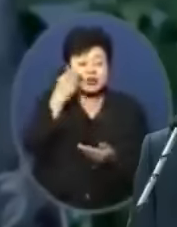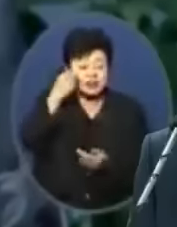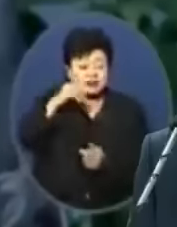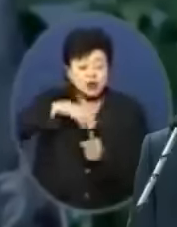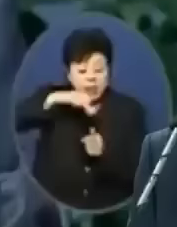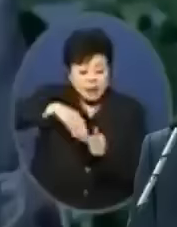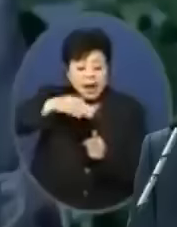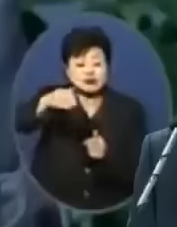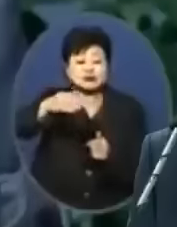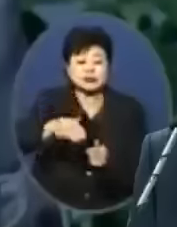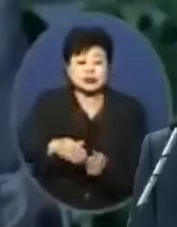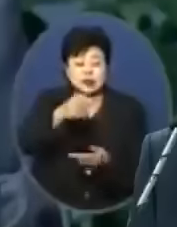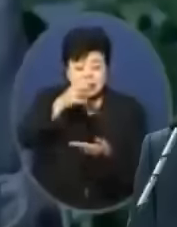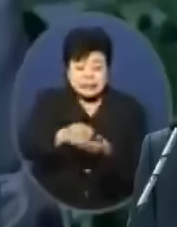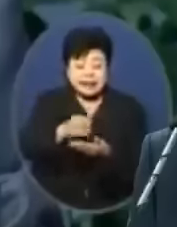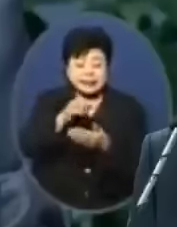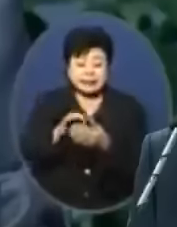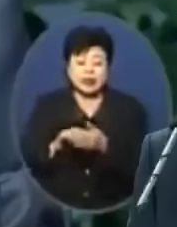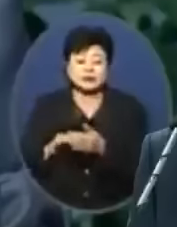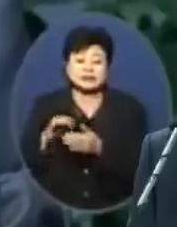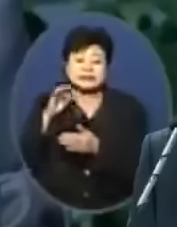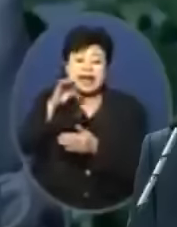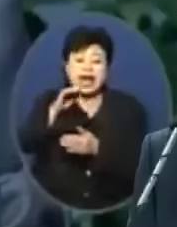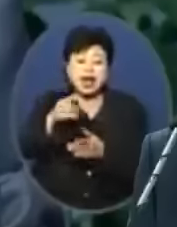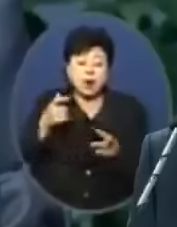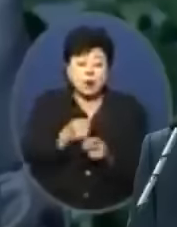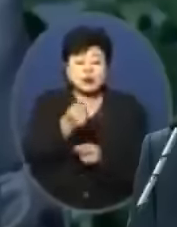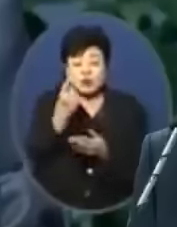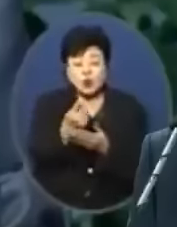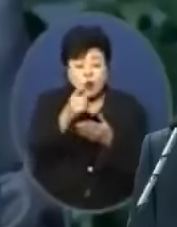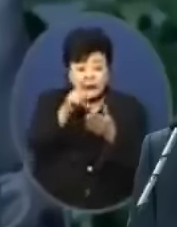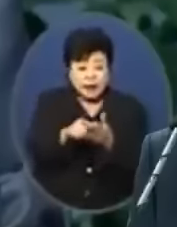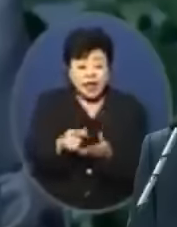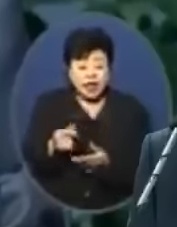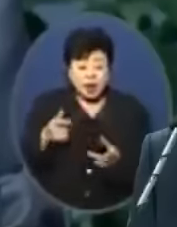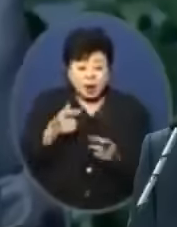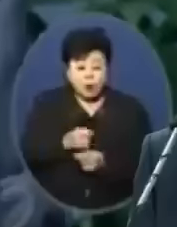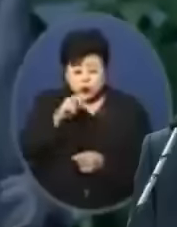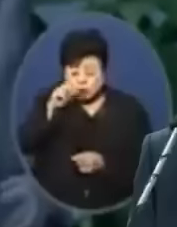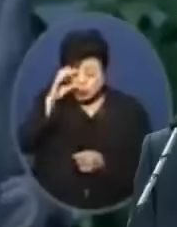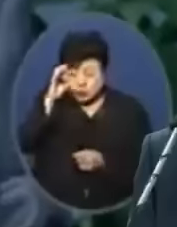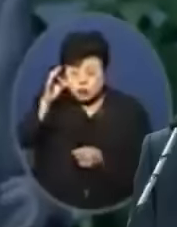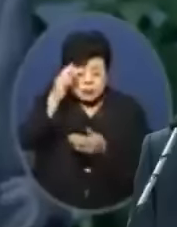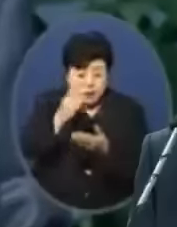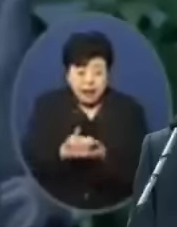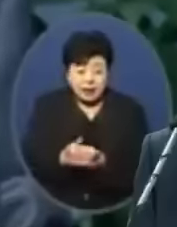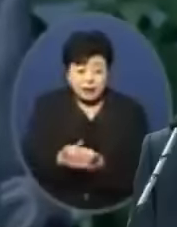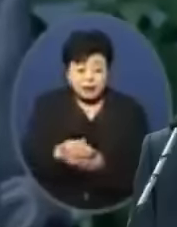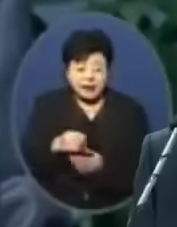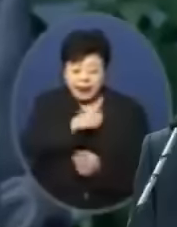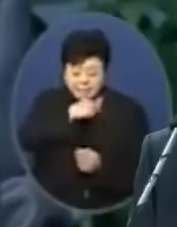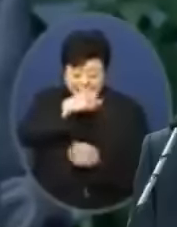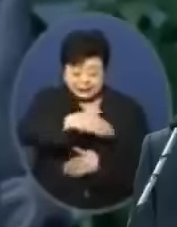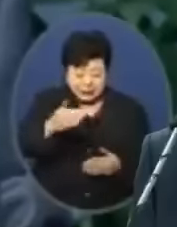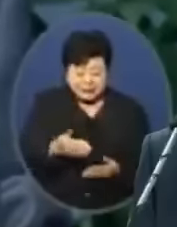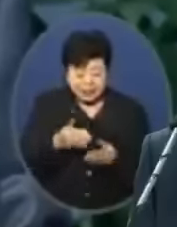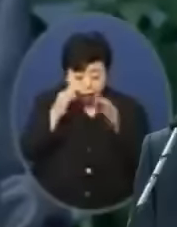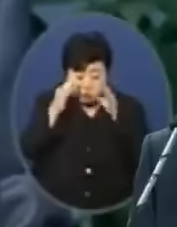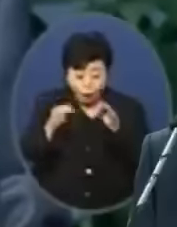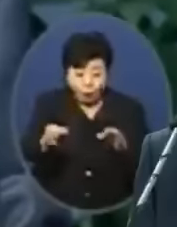머리에 바르시니 내 잔이 넘치나이다. 원수가 오면 원수만 바라보지 말고 진수성찬 밥상을